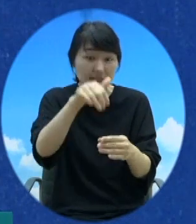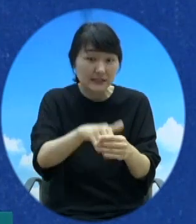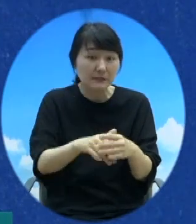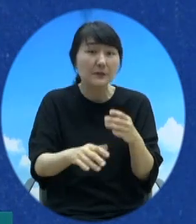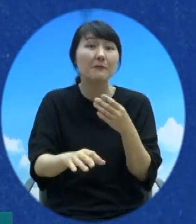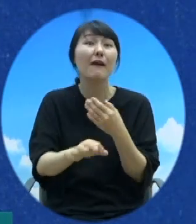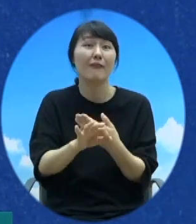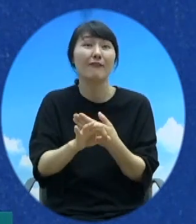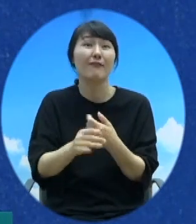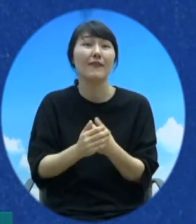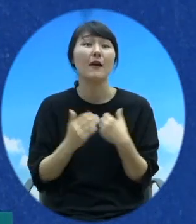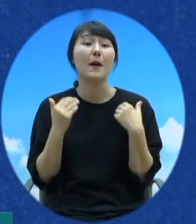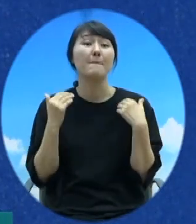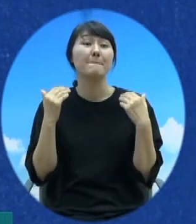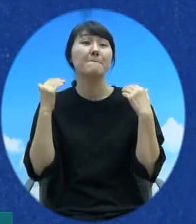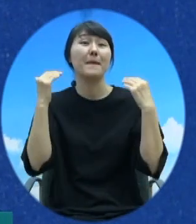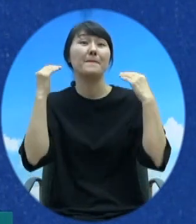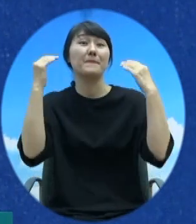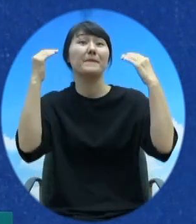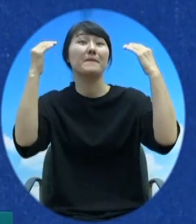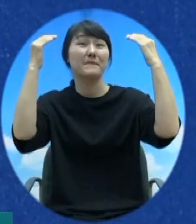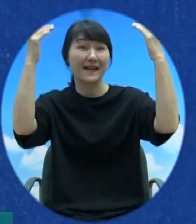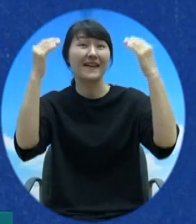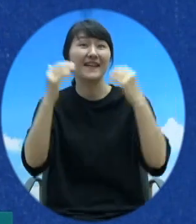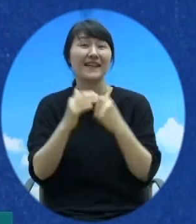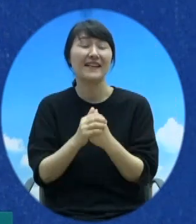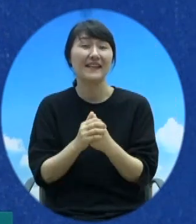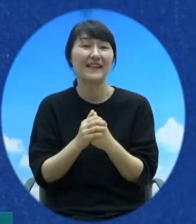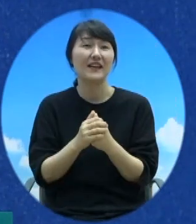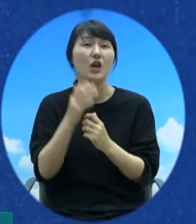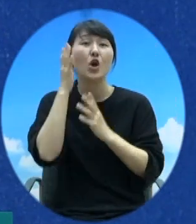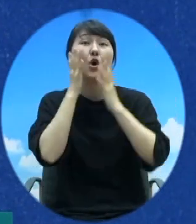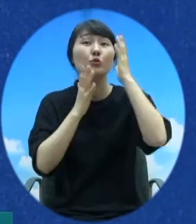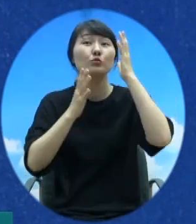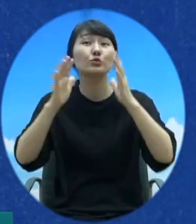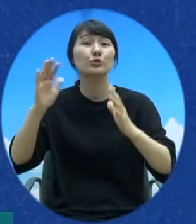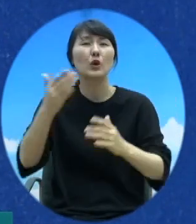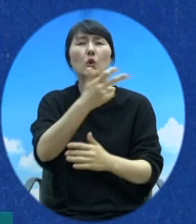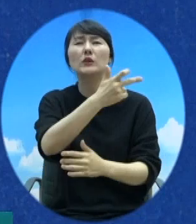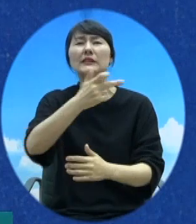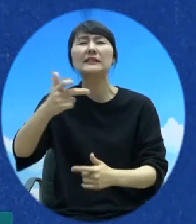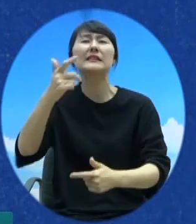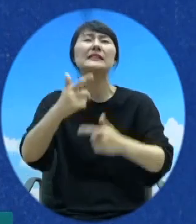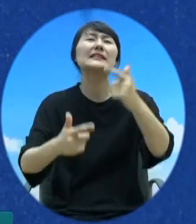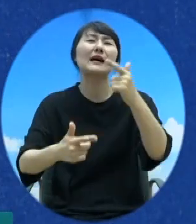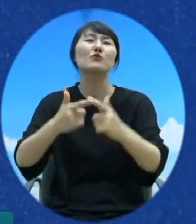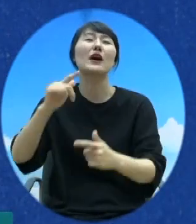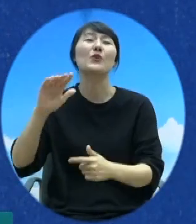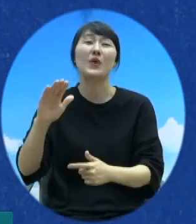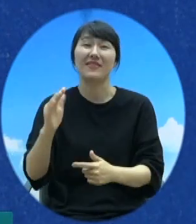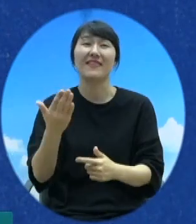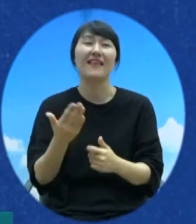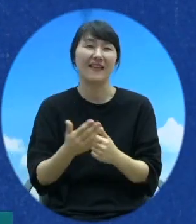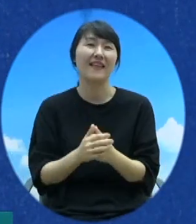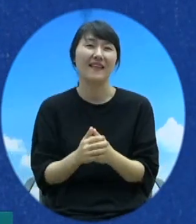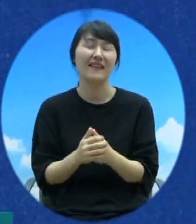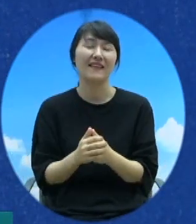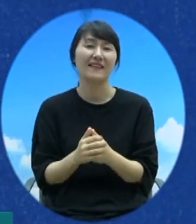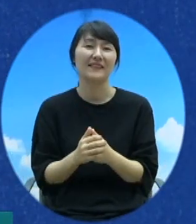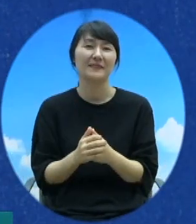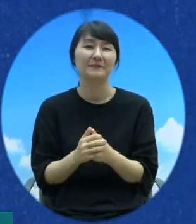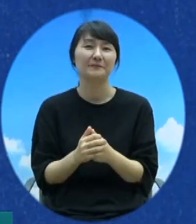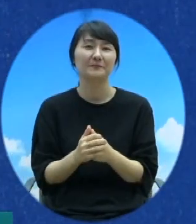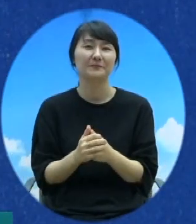그 씨앗은 자라서 풀이 되고 큰 나무로 자란다는 거죠.